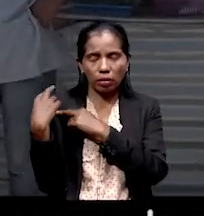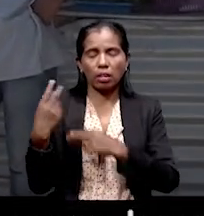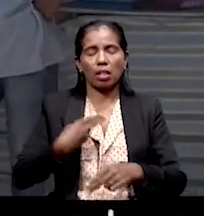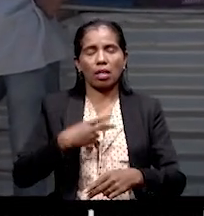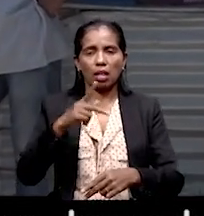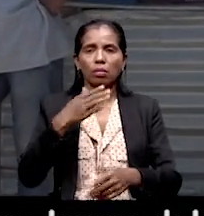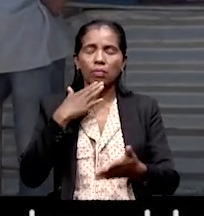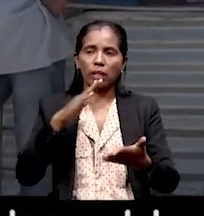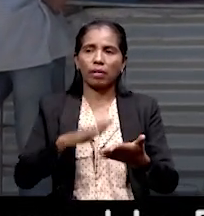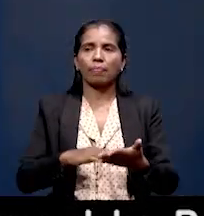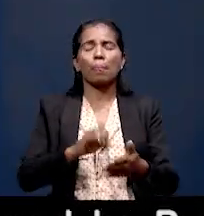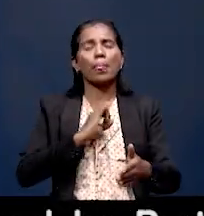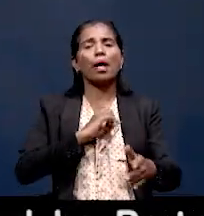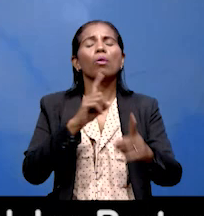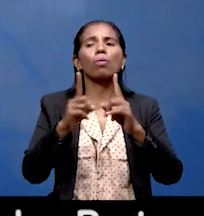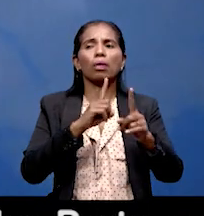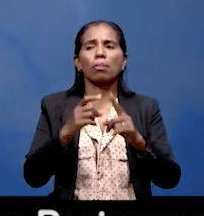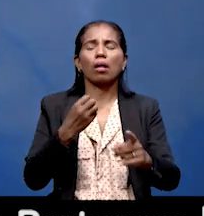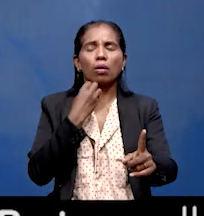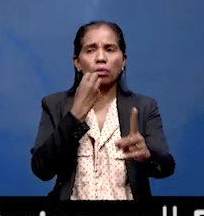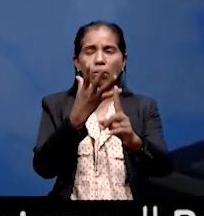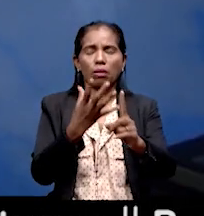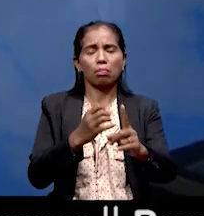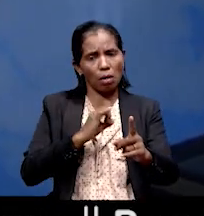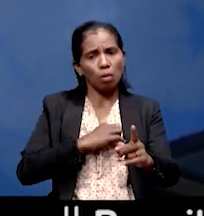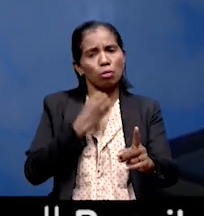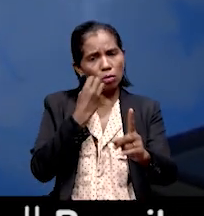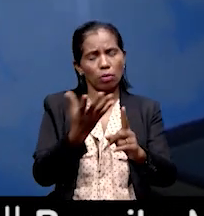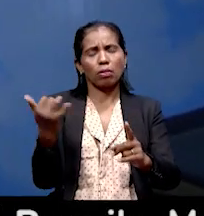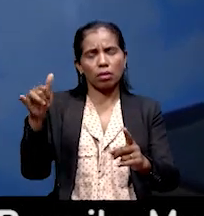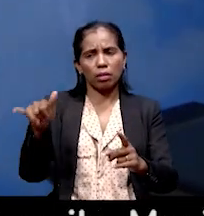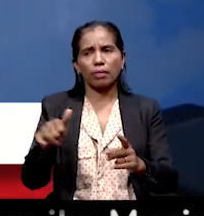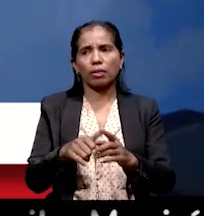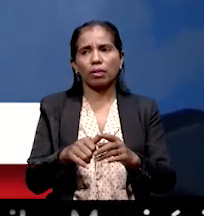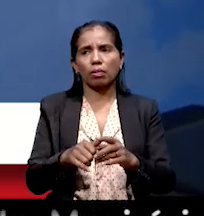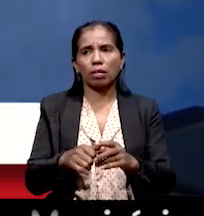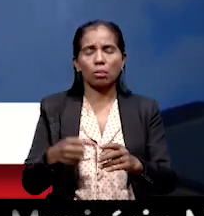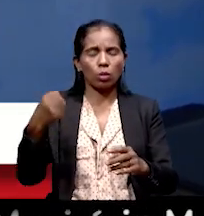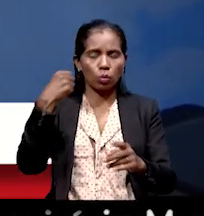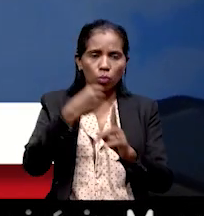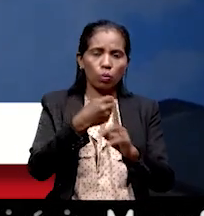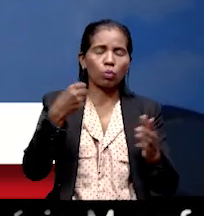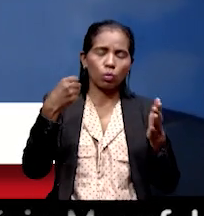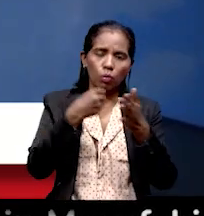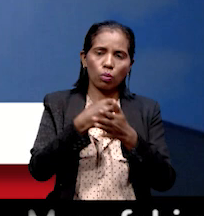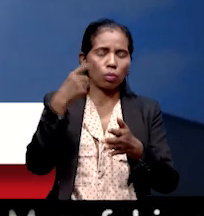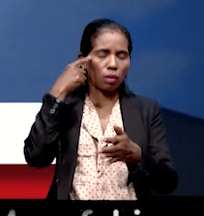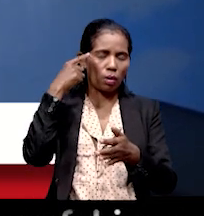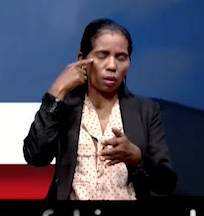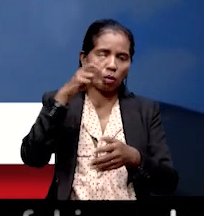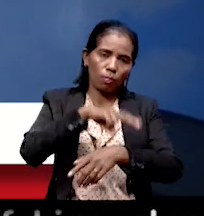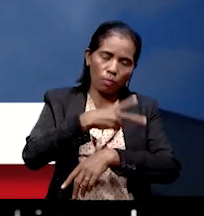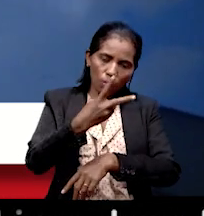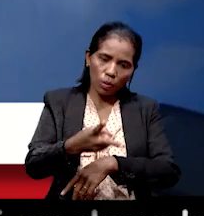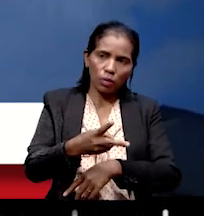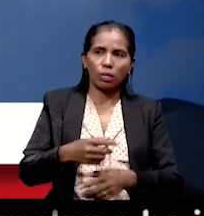hahalok nebe ha kolia dit nge tolok entar ha mus tolok falnia tau nge tolok nge mai nge mai tuka ha monutia monutia dala ruo depes